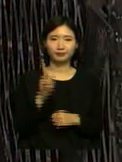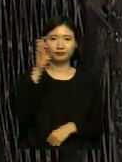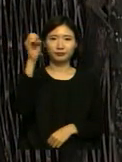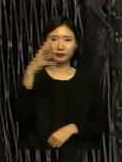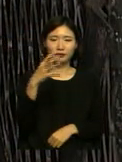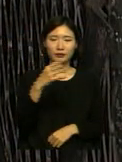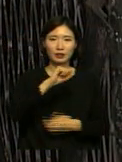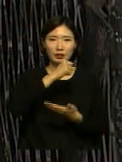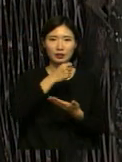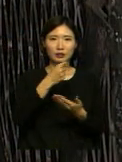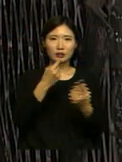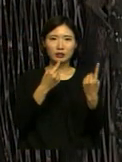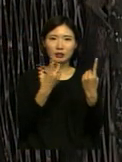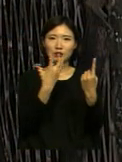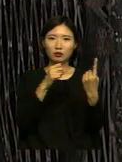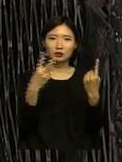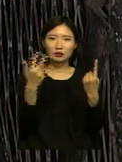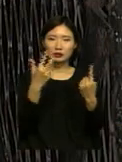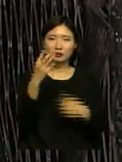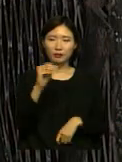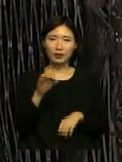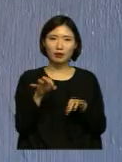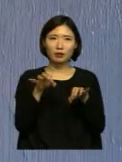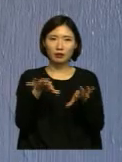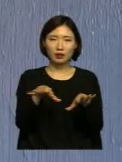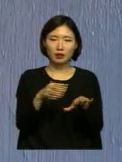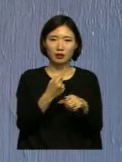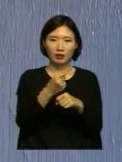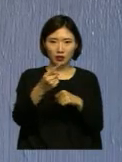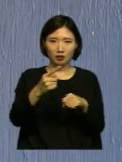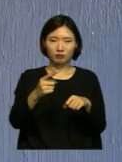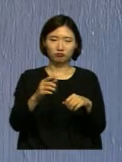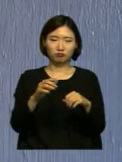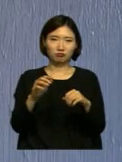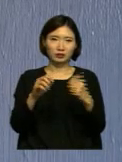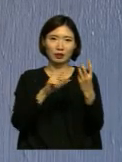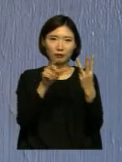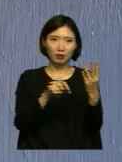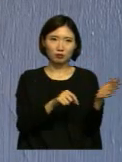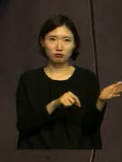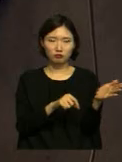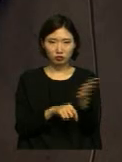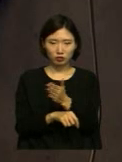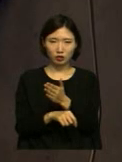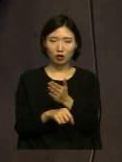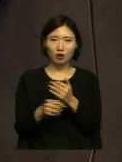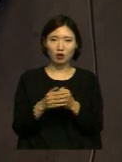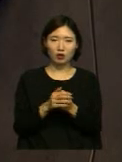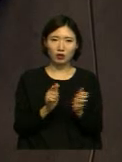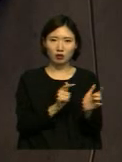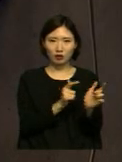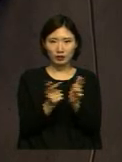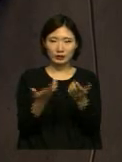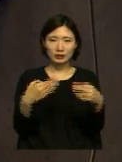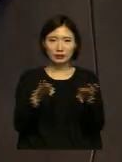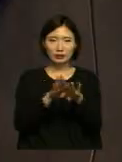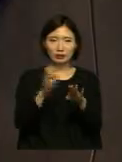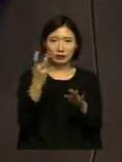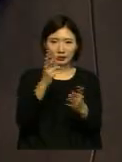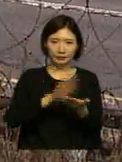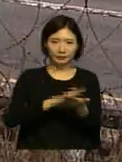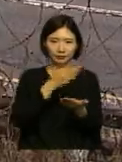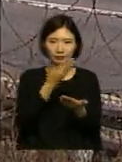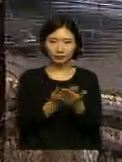고양시는 예산 1억 7천만 원을 들여 날이 풀리는 내년 3월부터 통로에 조명과 경사로를 설치하는 등 시설을